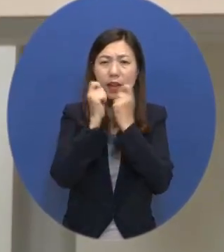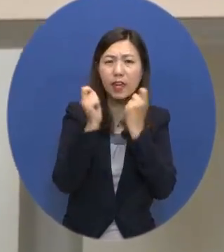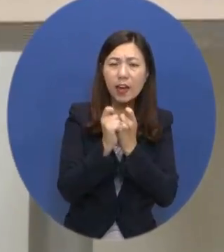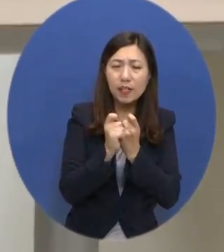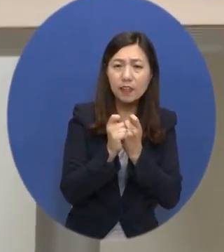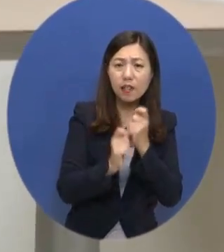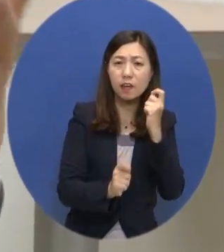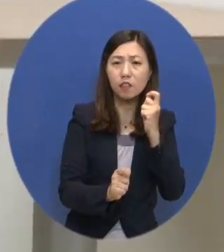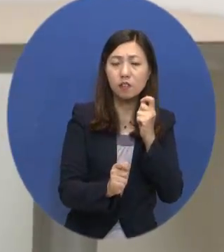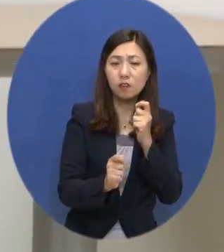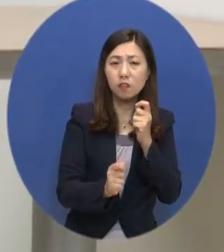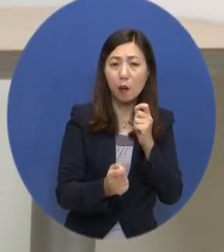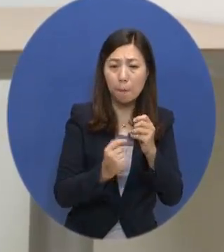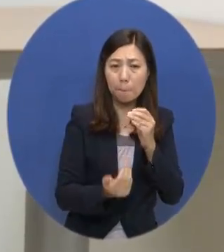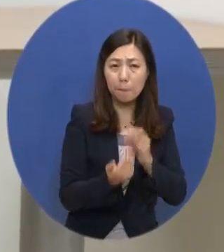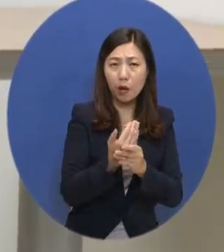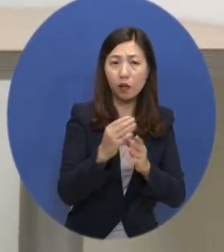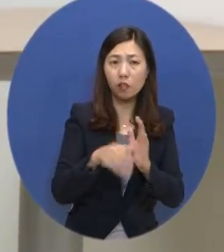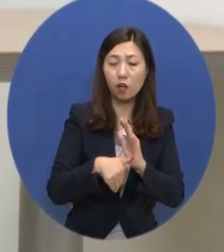실제 시합에서 어떤